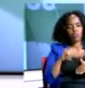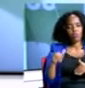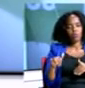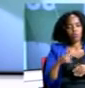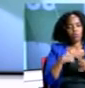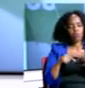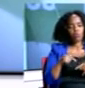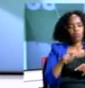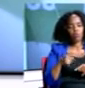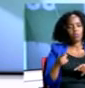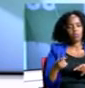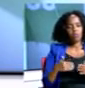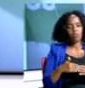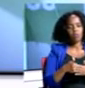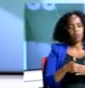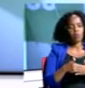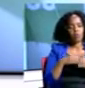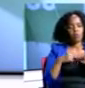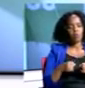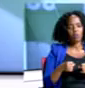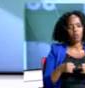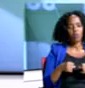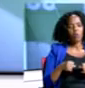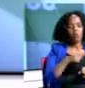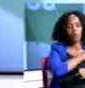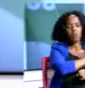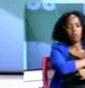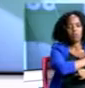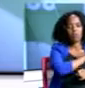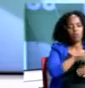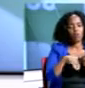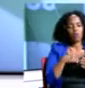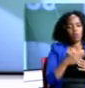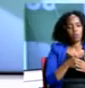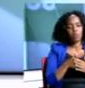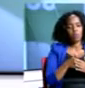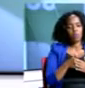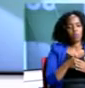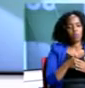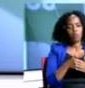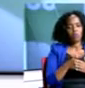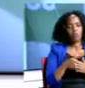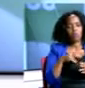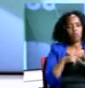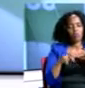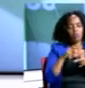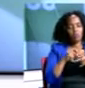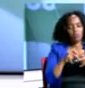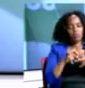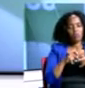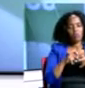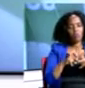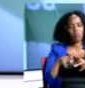hawaasni keenya dafanii dhaqqabuu kan danda'u ogeessaadha jechuudha. Ogeeyyii hundayyuu jechuudha. Ogeeyyii hundayyuu sadarkaa ekisteenshinii fayyaa